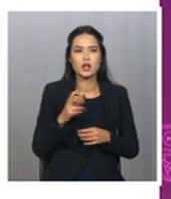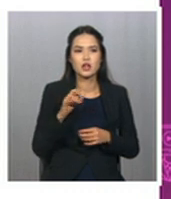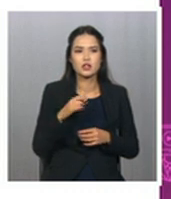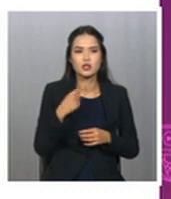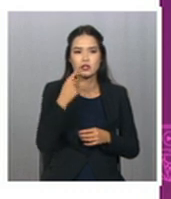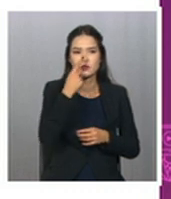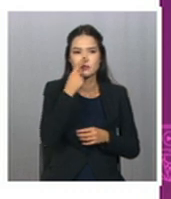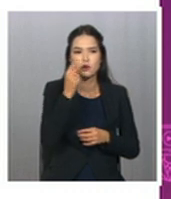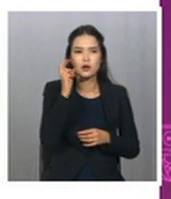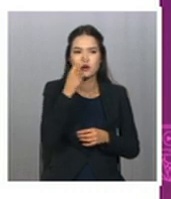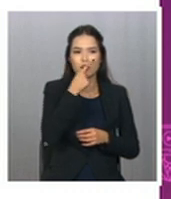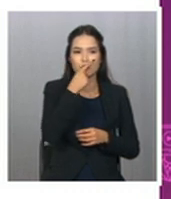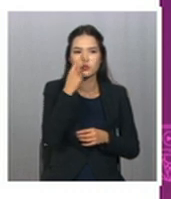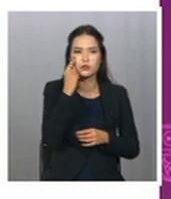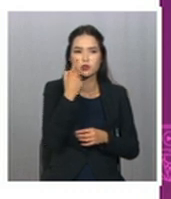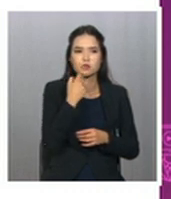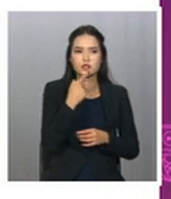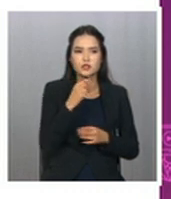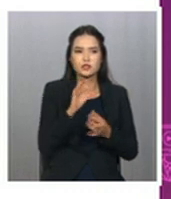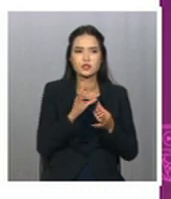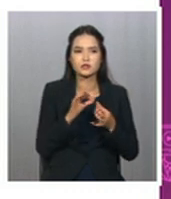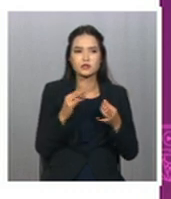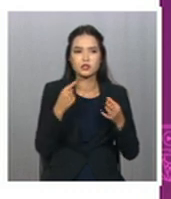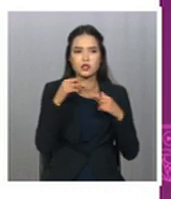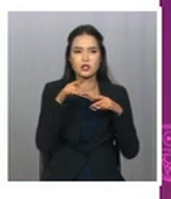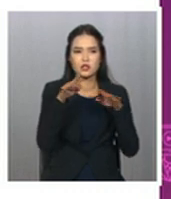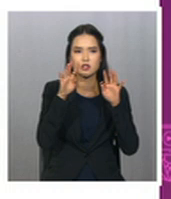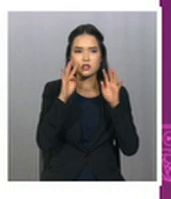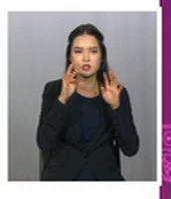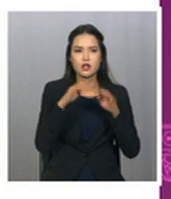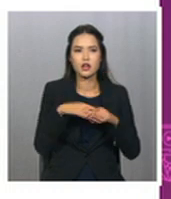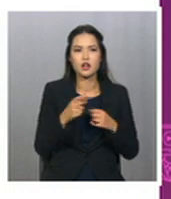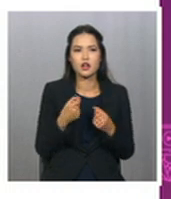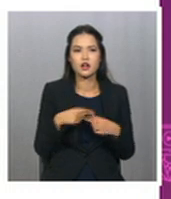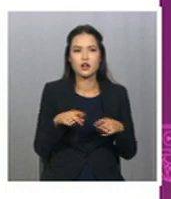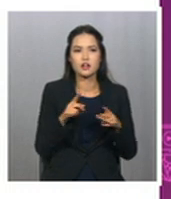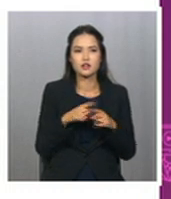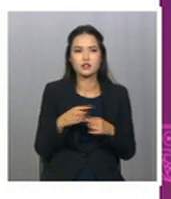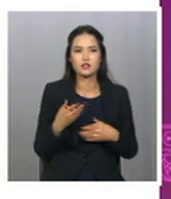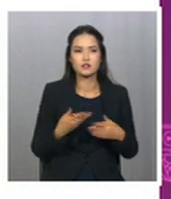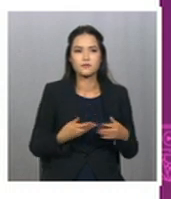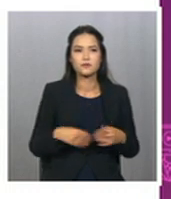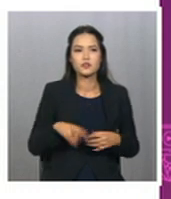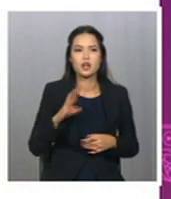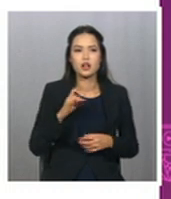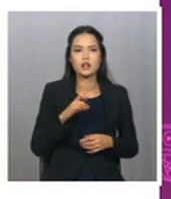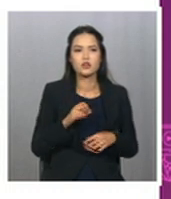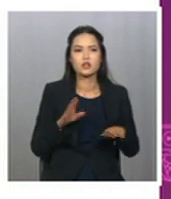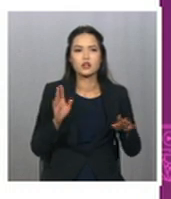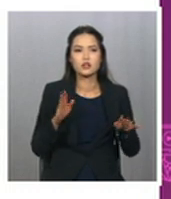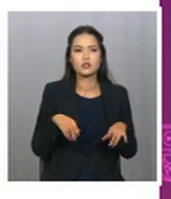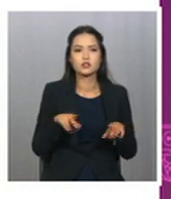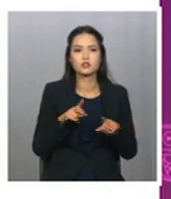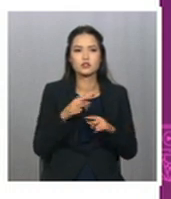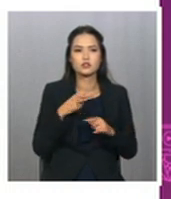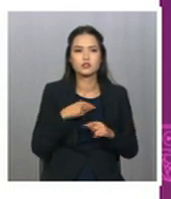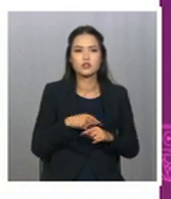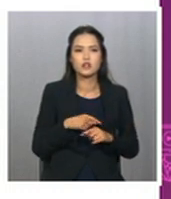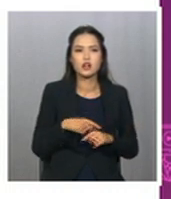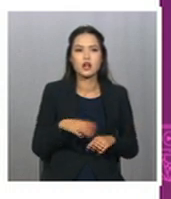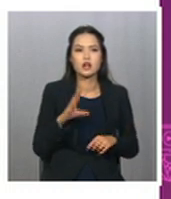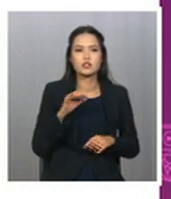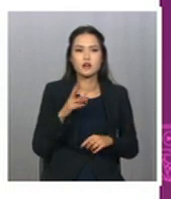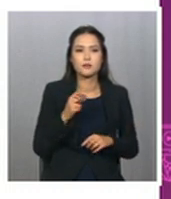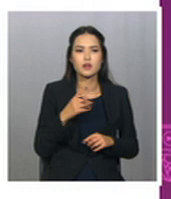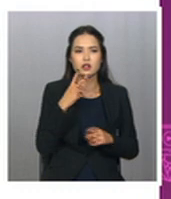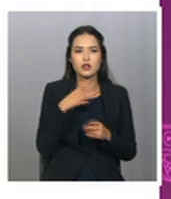қаракөз қыздың жіп-жіңішке қасы да айдай боп қиылып тұр. Қарлығаш қанатының ұшындай үп-үшкір боп самайға қарай